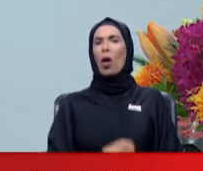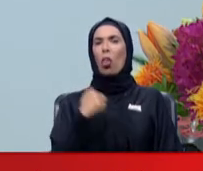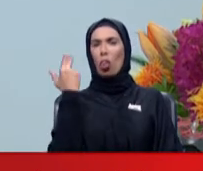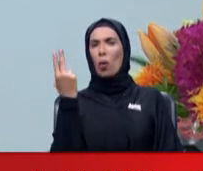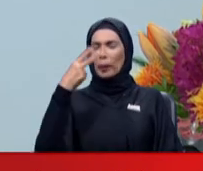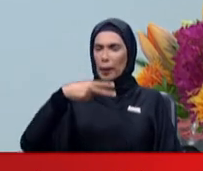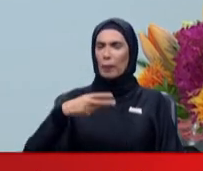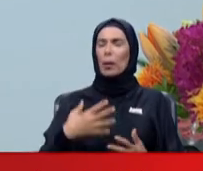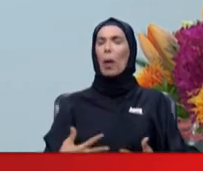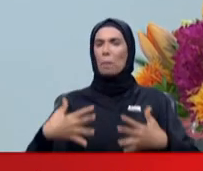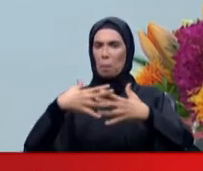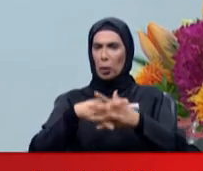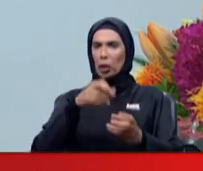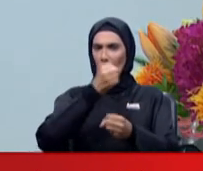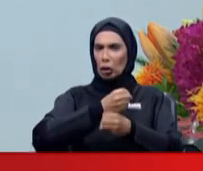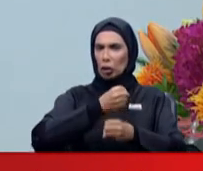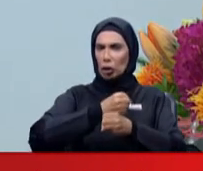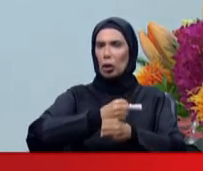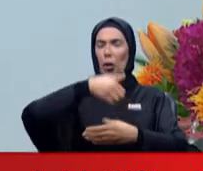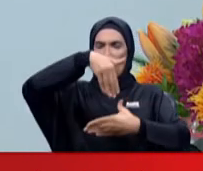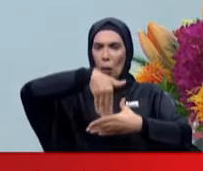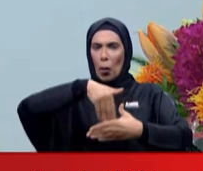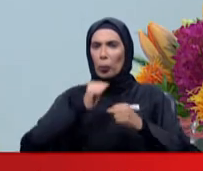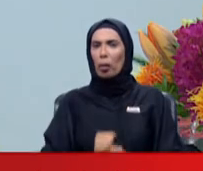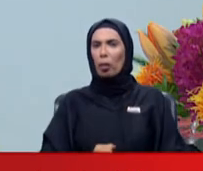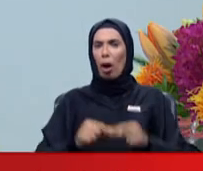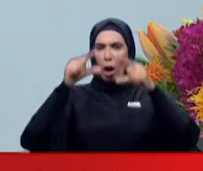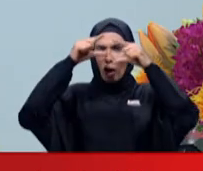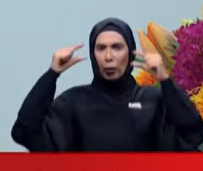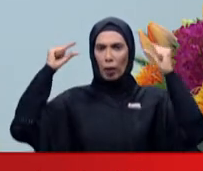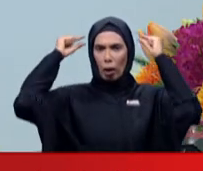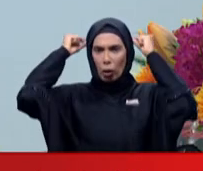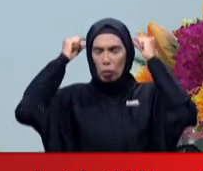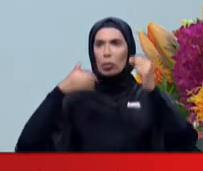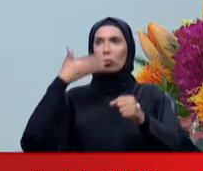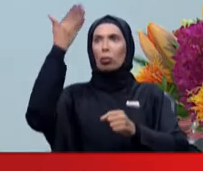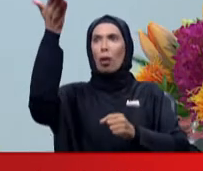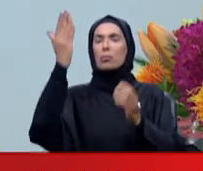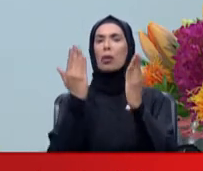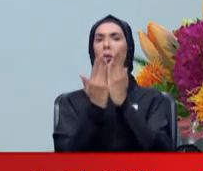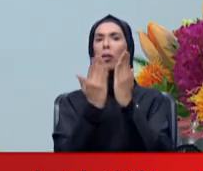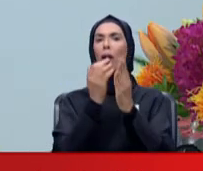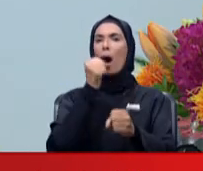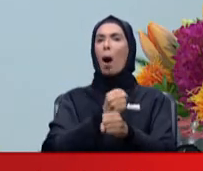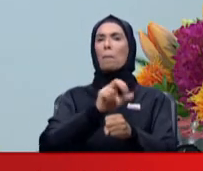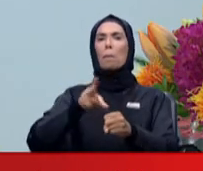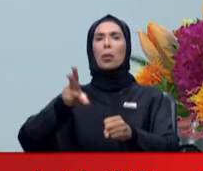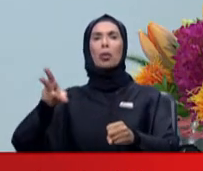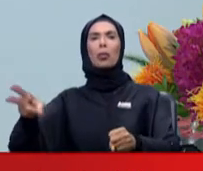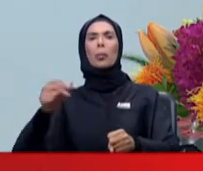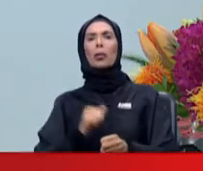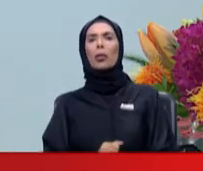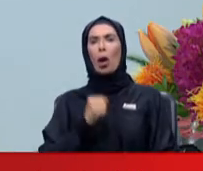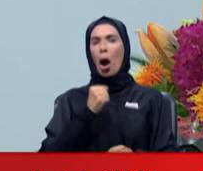1928، مشاركتها في الانتخابات البلدية، دخولها مجال التمريض، ابتعاثها للخارج، عملها في مهن غير تقليدية مثل